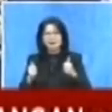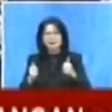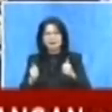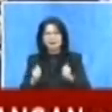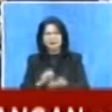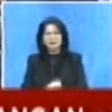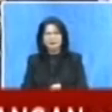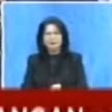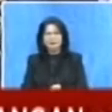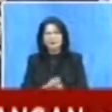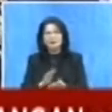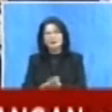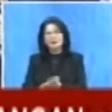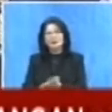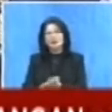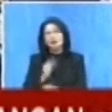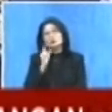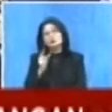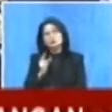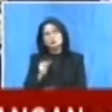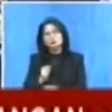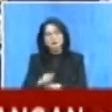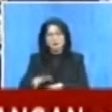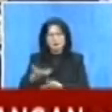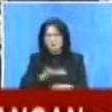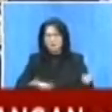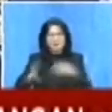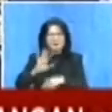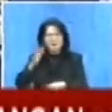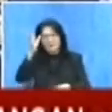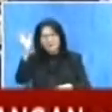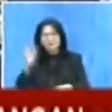antisipat terhadap kondisi ketidakpastian.